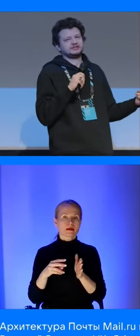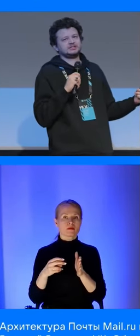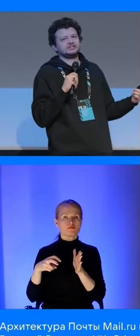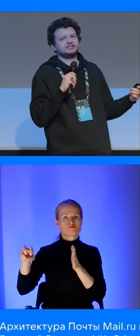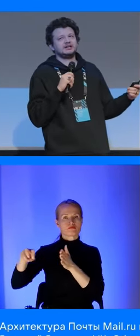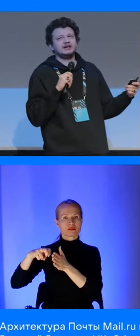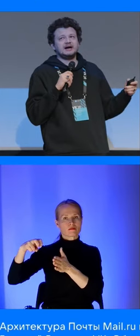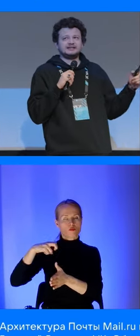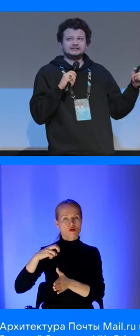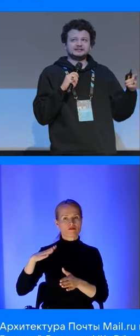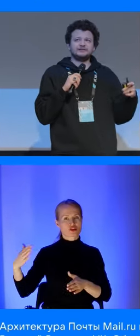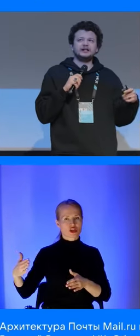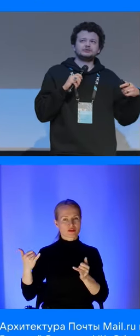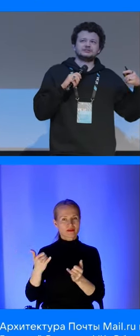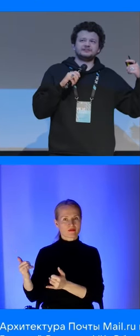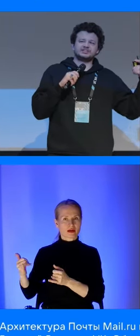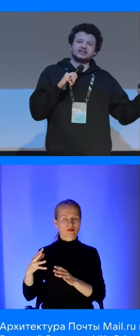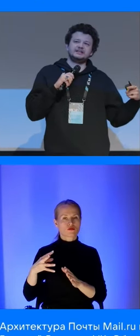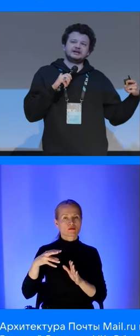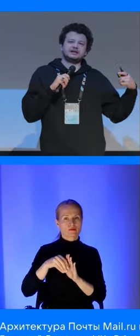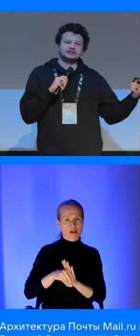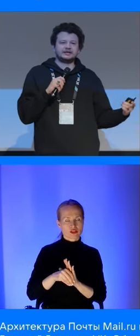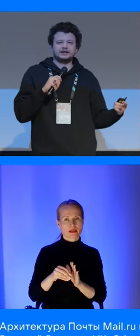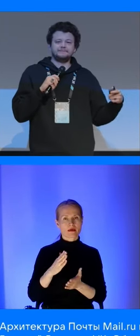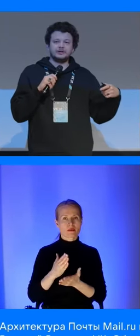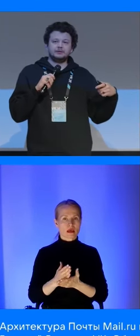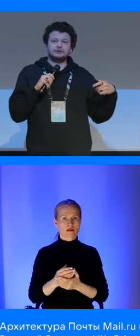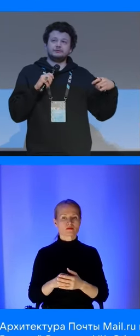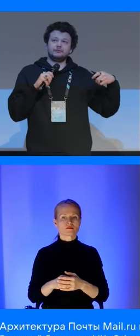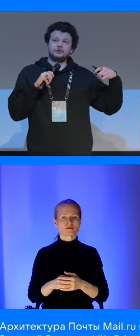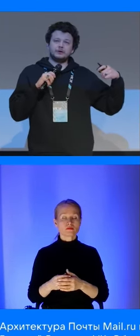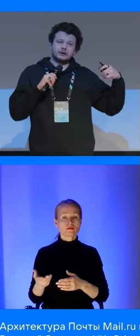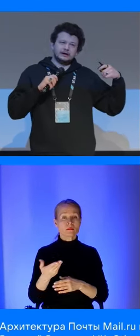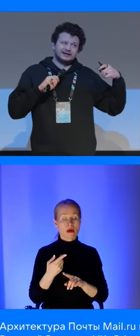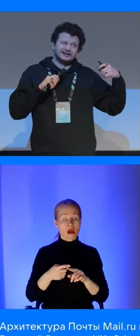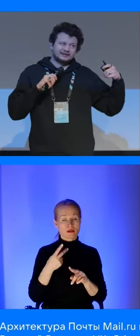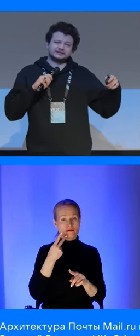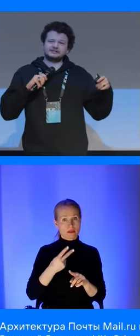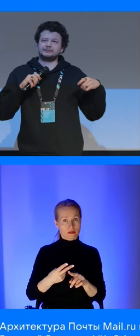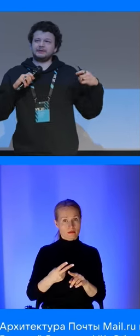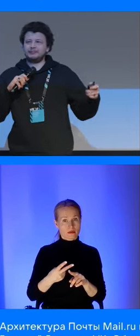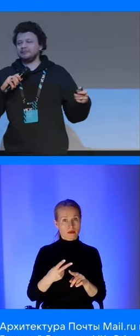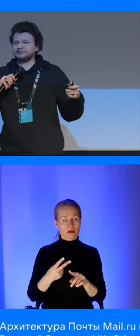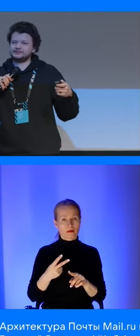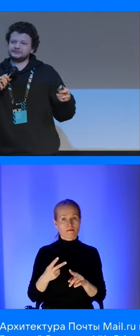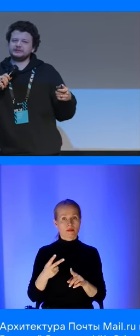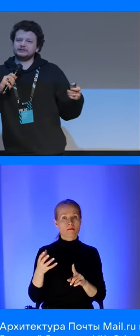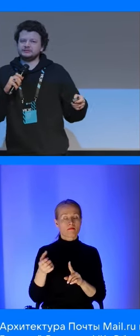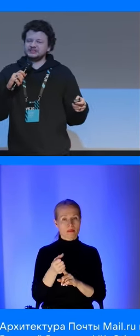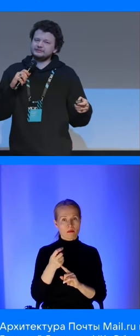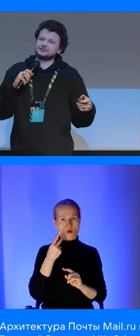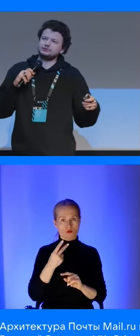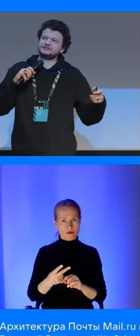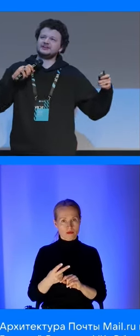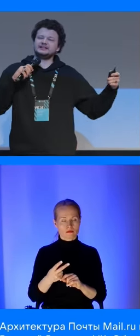сервиса, содержащее ICS-файл, то есть вложение календарное, мы его этой системой поймаем, отправим в